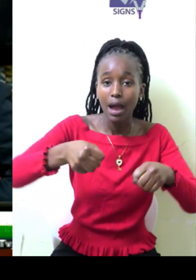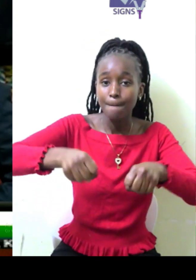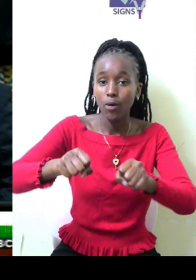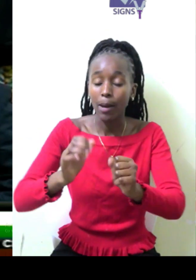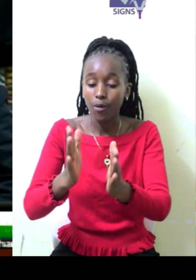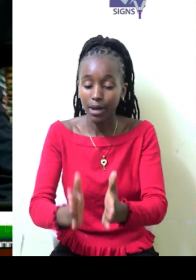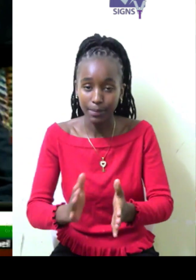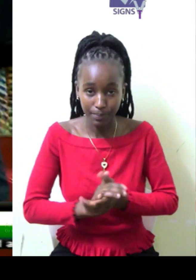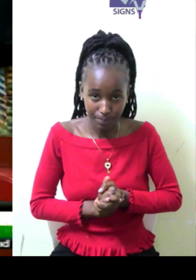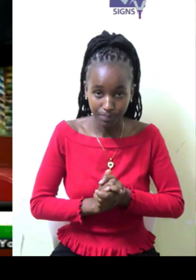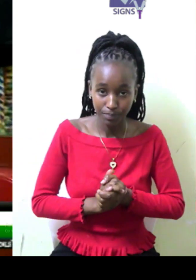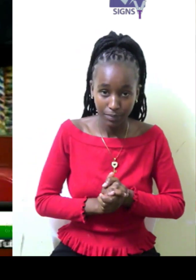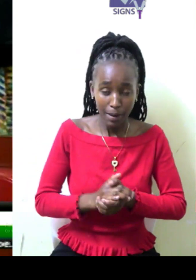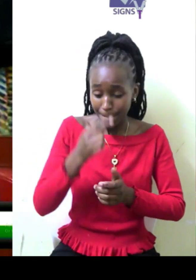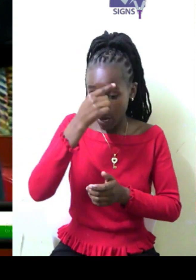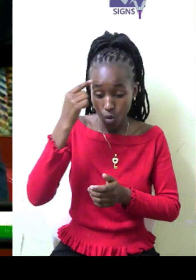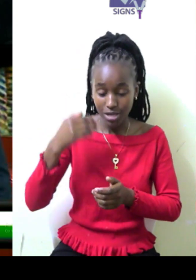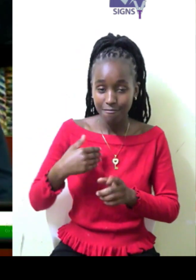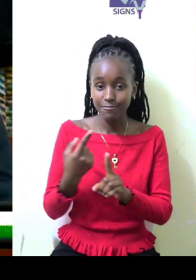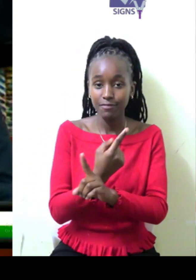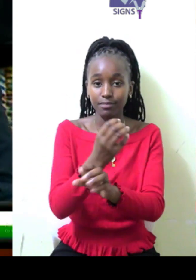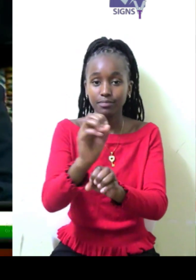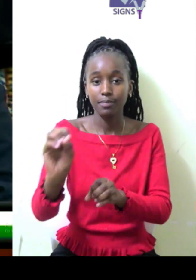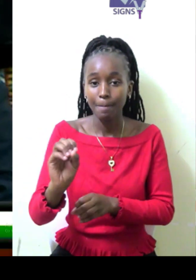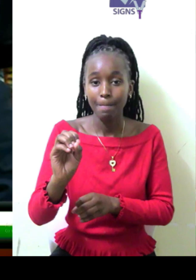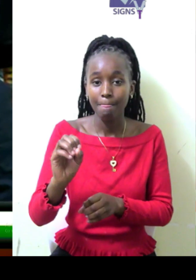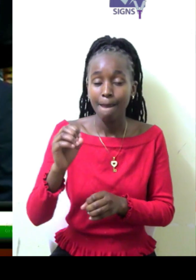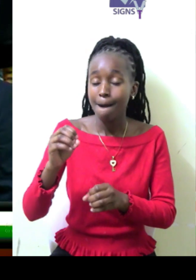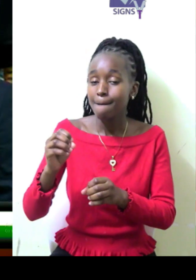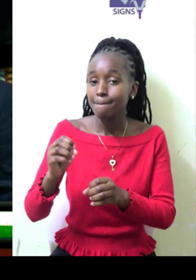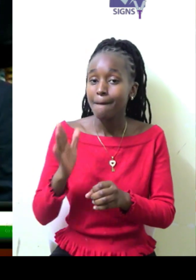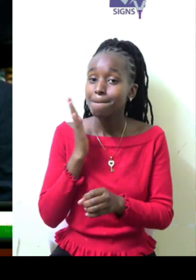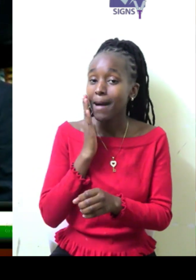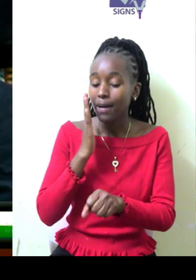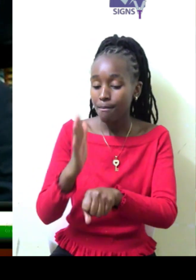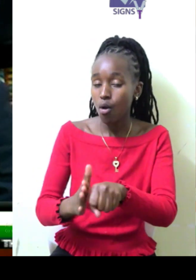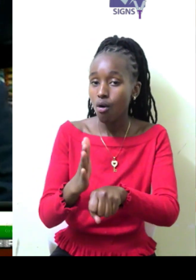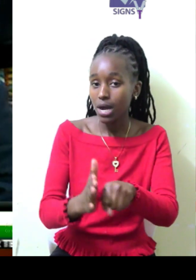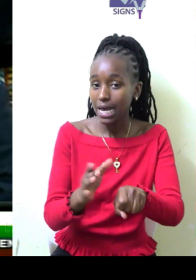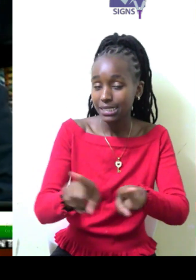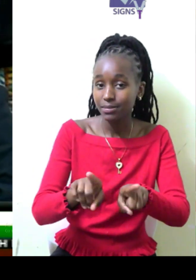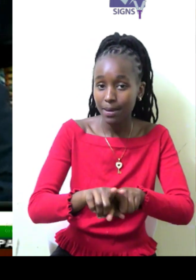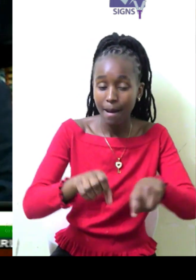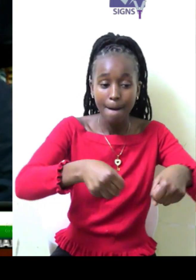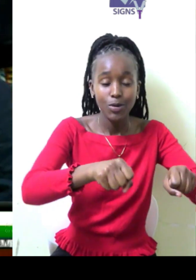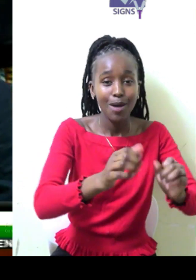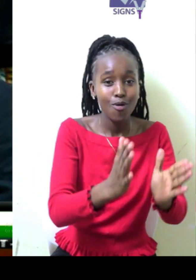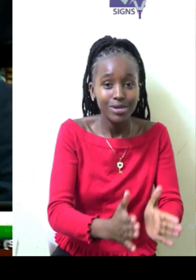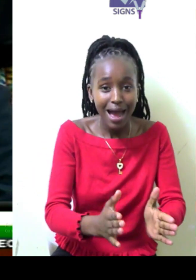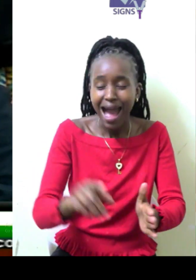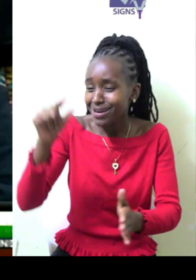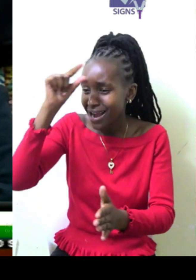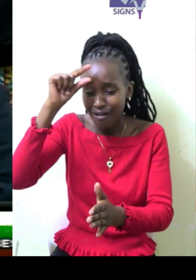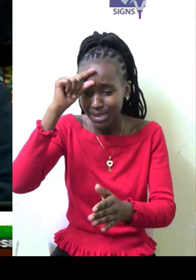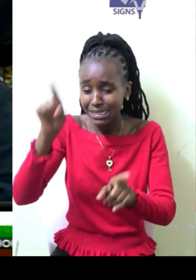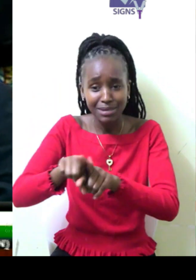kwa sababu hakuna tofauti ya mama mboga na bodaboda na mbunge hata na rais. Kama